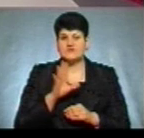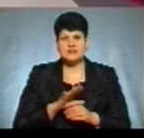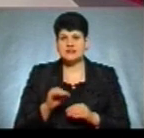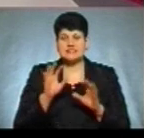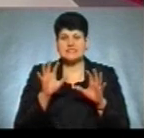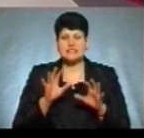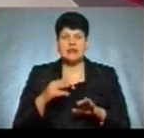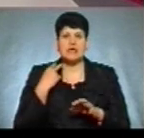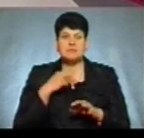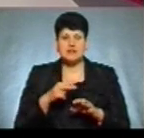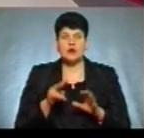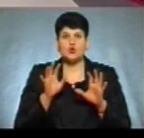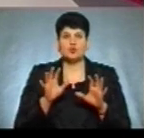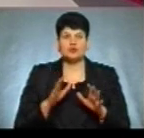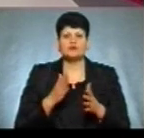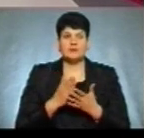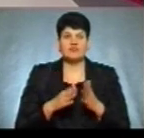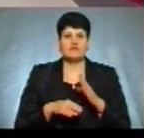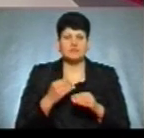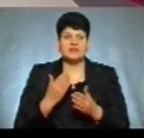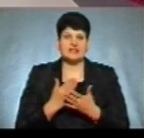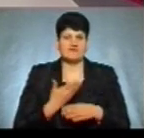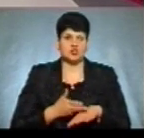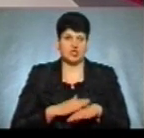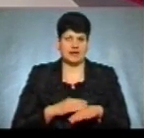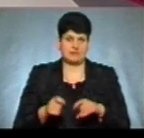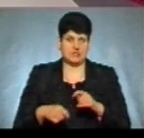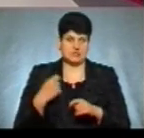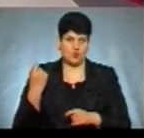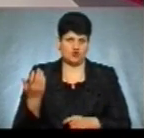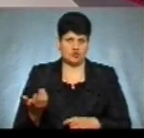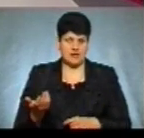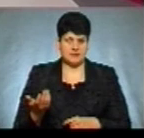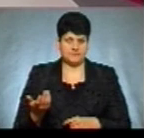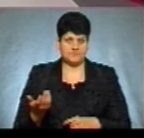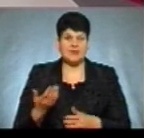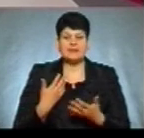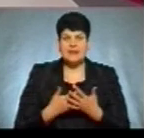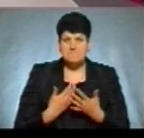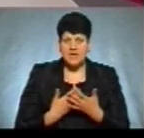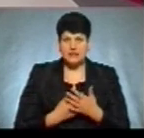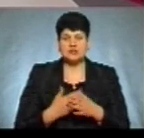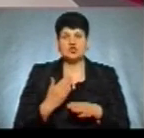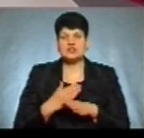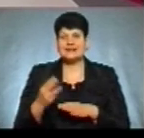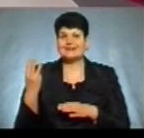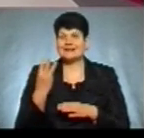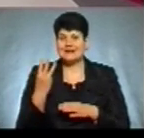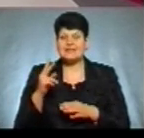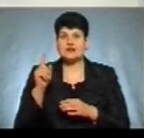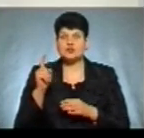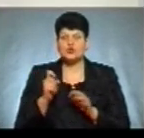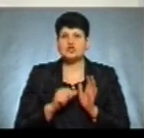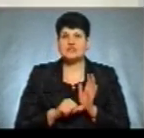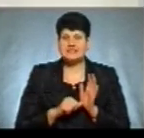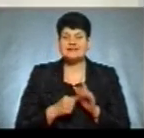кодексу, пов'язані з виборами, є тяжкими злочинами. Тобто, наприклад, частина 3 статті 160,